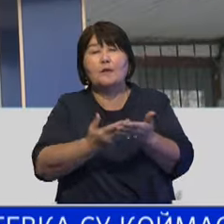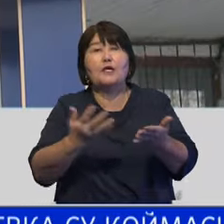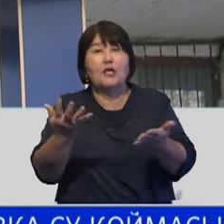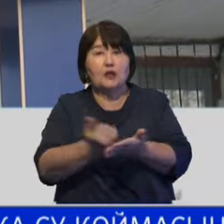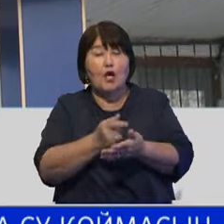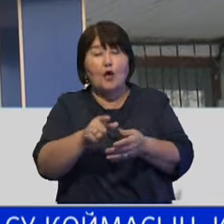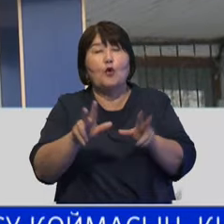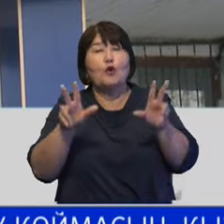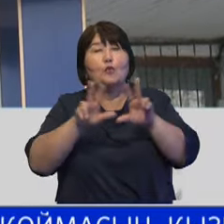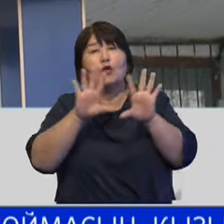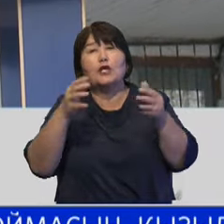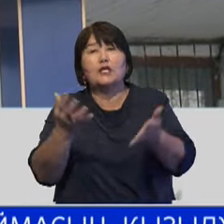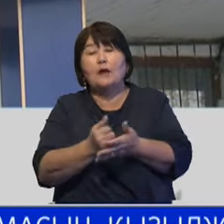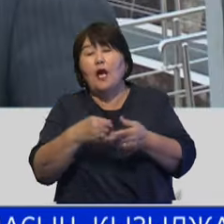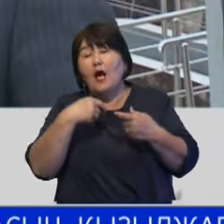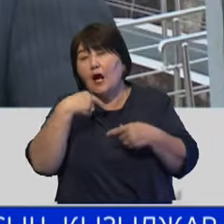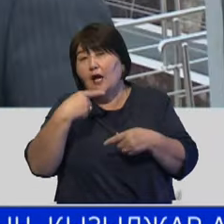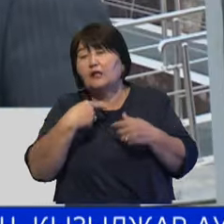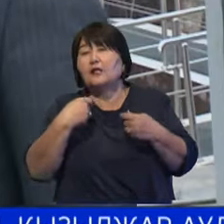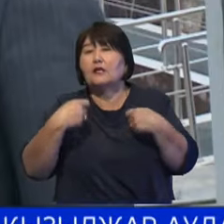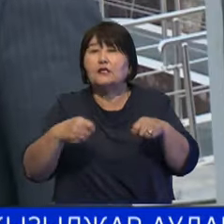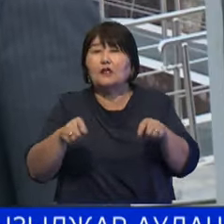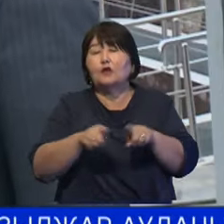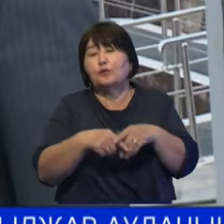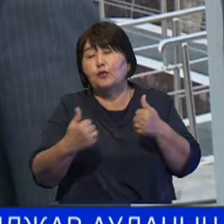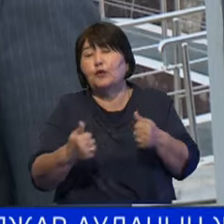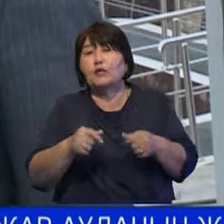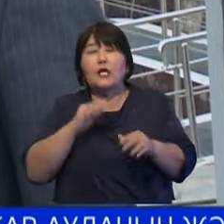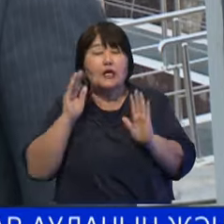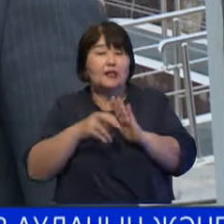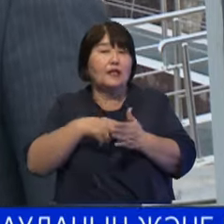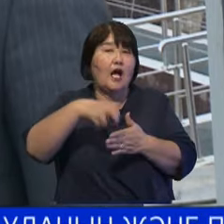ол мүліктік табыс бойынша. Аталған салық төлеушілерге қатысты бүгінгі таңда тыңдалым хаттары жолданды.